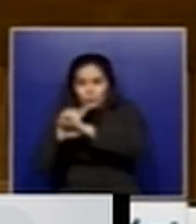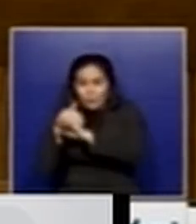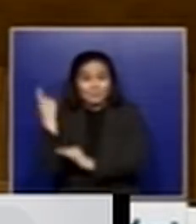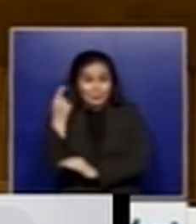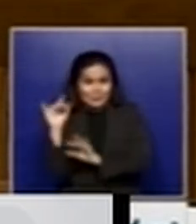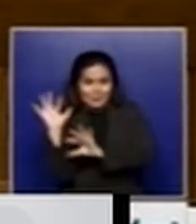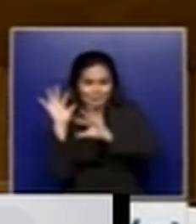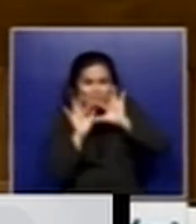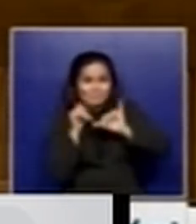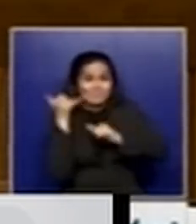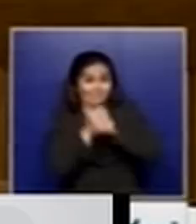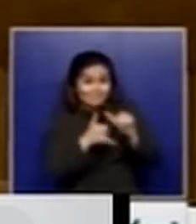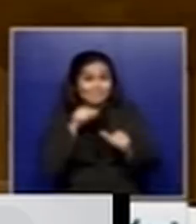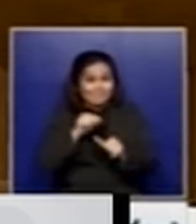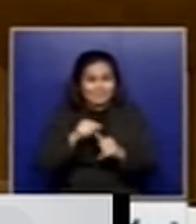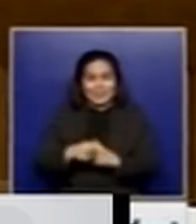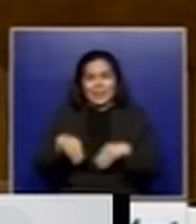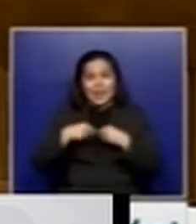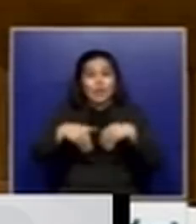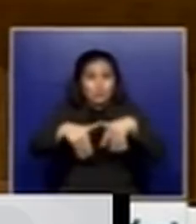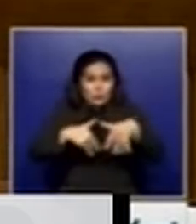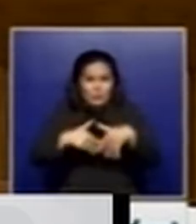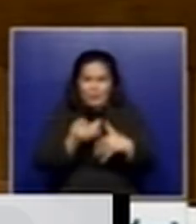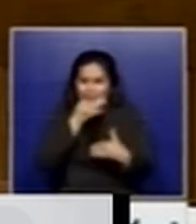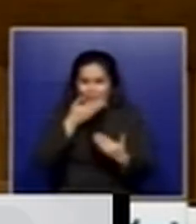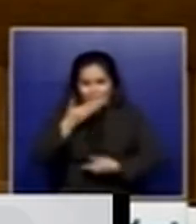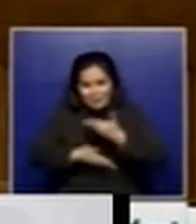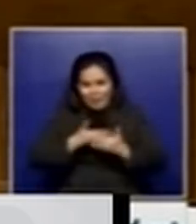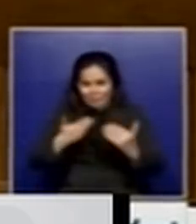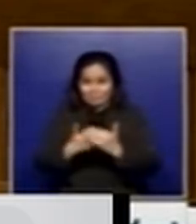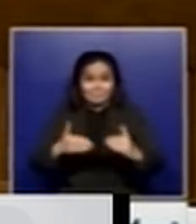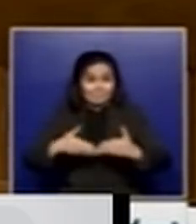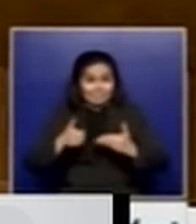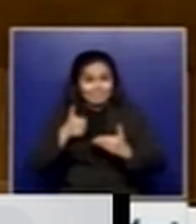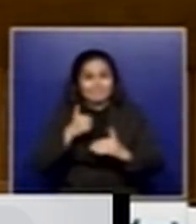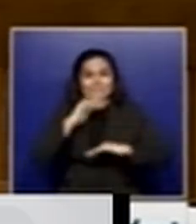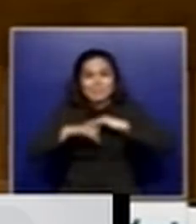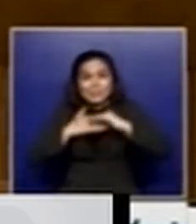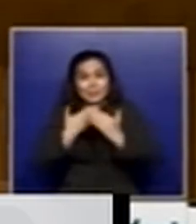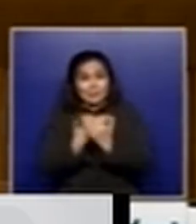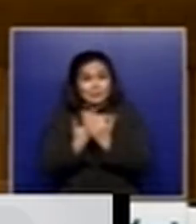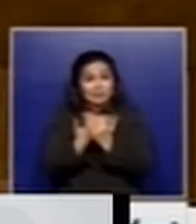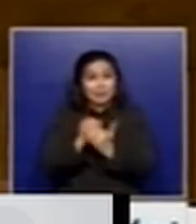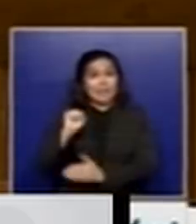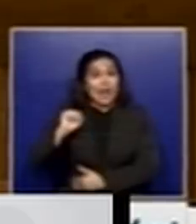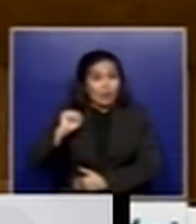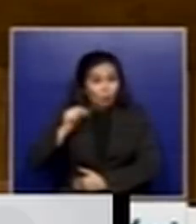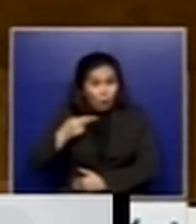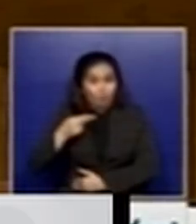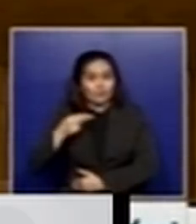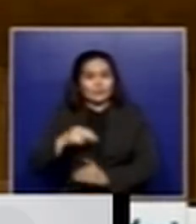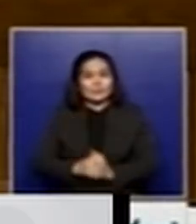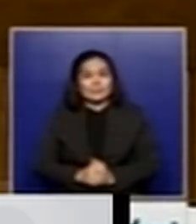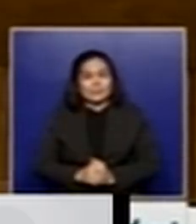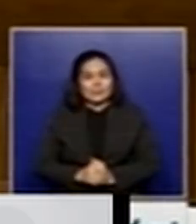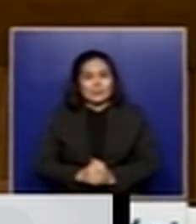าอยู่กับประยุทธ์นั่นแหละ พี่ถึกแต่ไอ้การเปรียบเทียบว่าพลเอกประยุทธ์จะไม่ยอมทิ้งประ